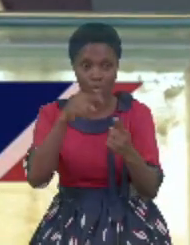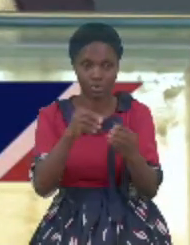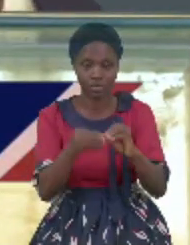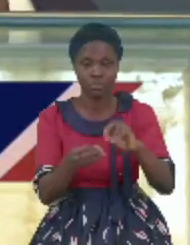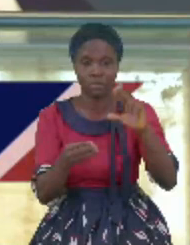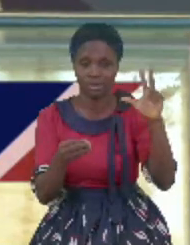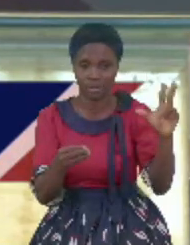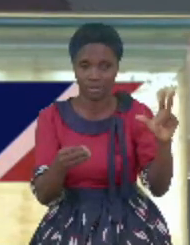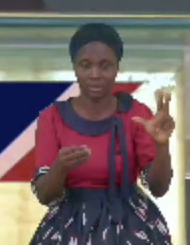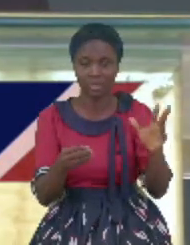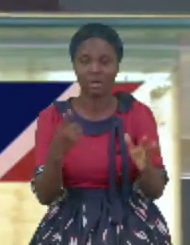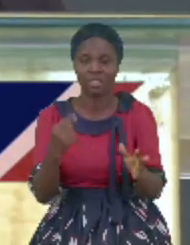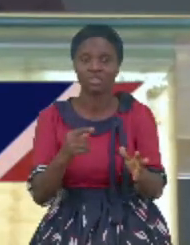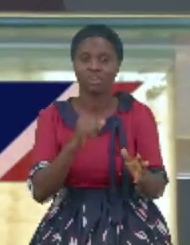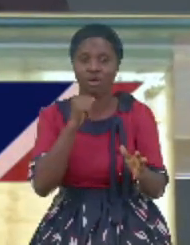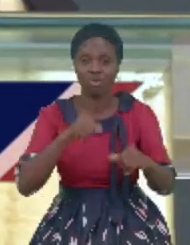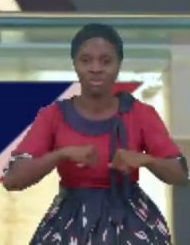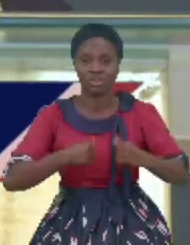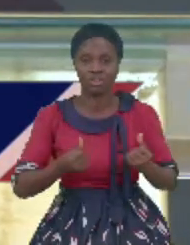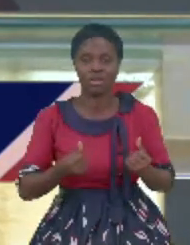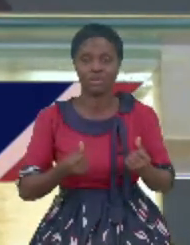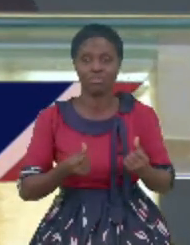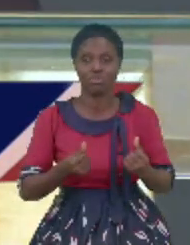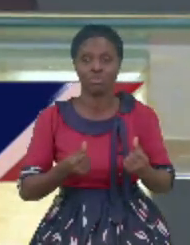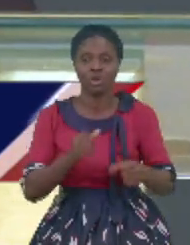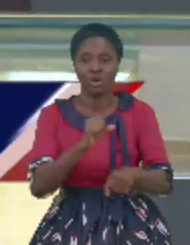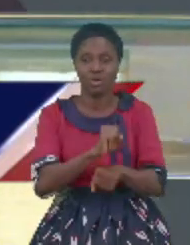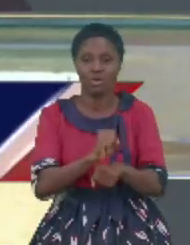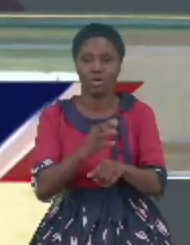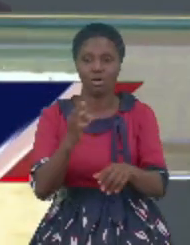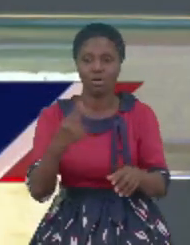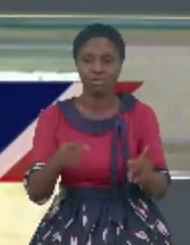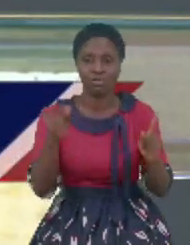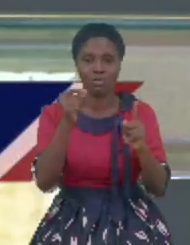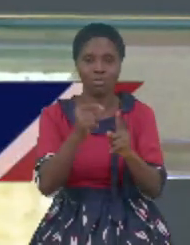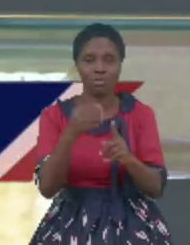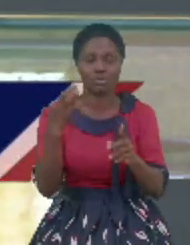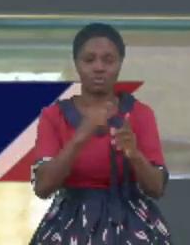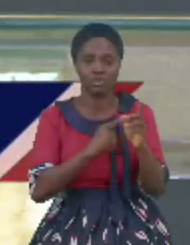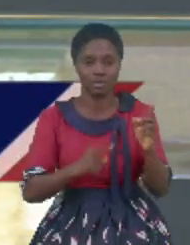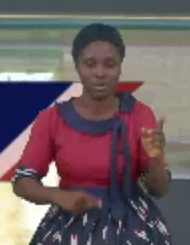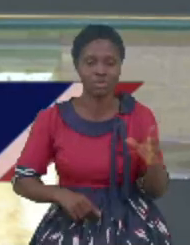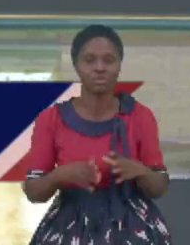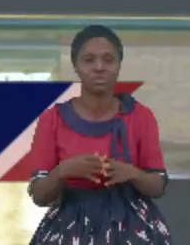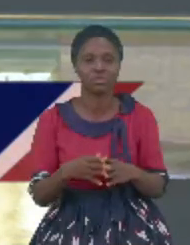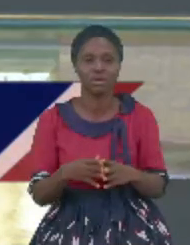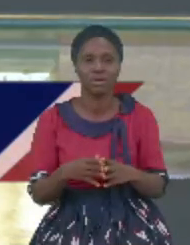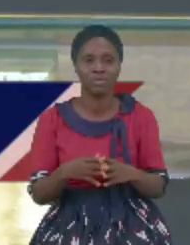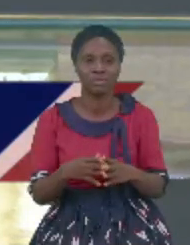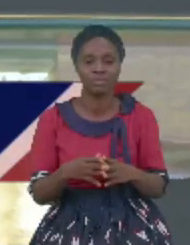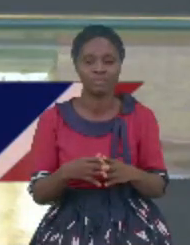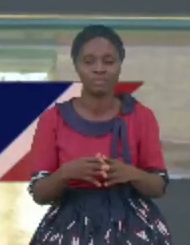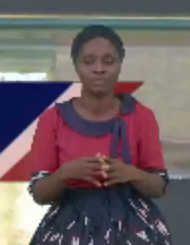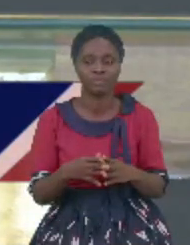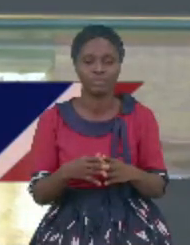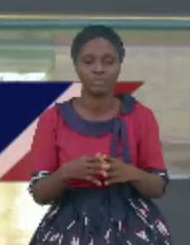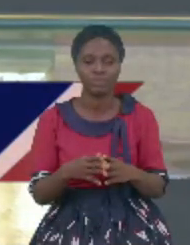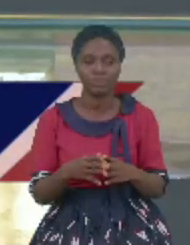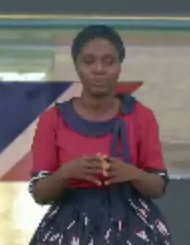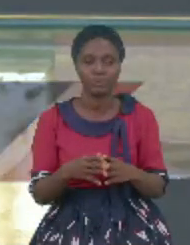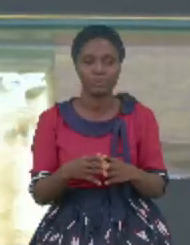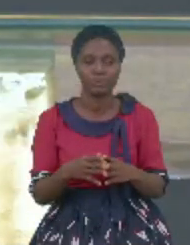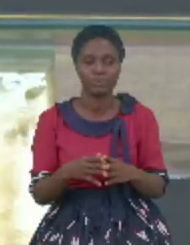l'accomplissement indéniable de la parole de l'Éternel. Indéniable.